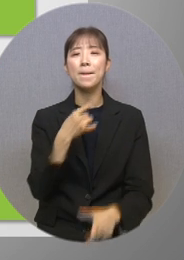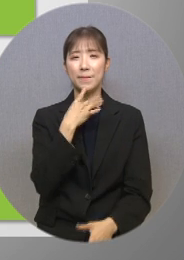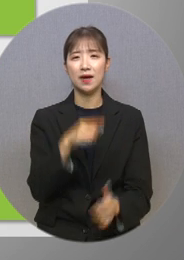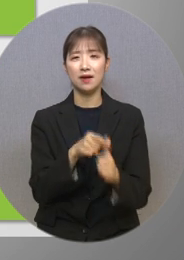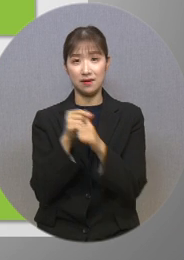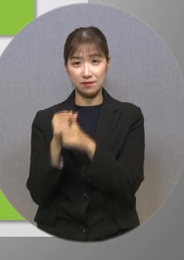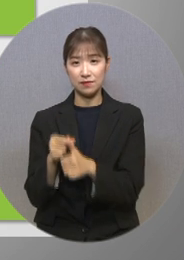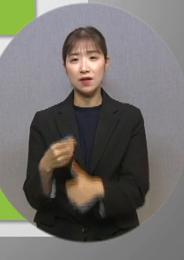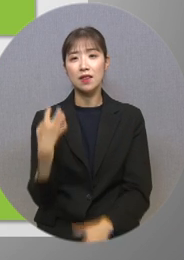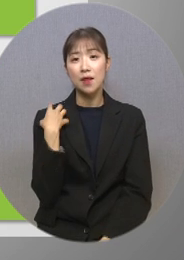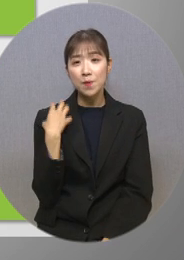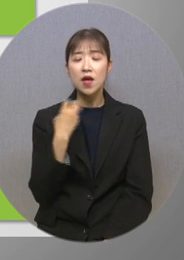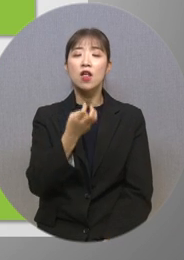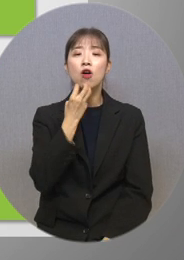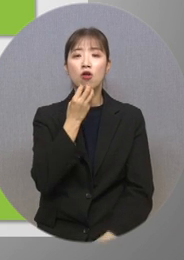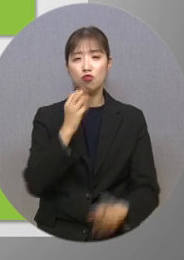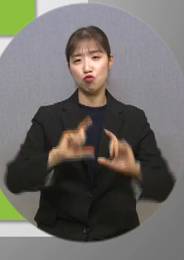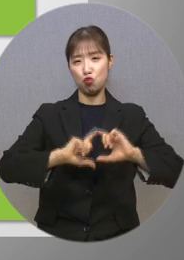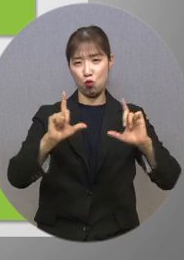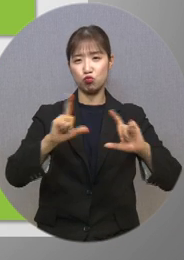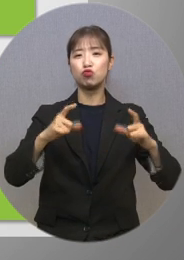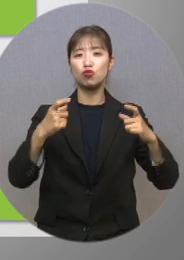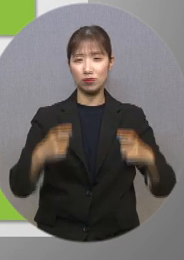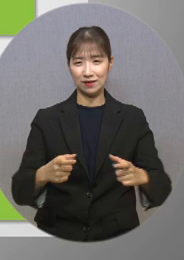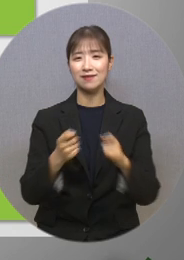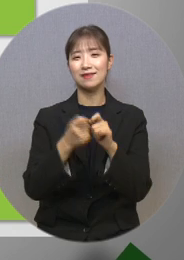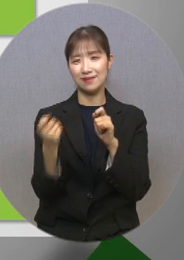채용하며 담당 지사는 서울 동부지사입니다.